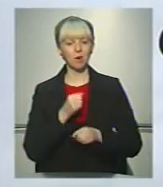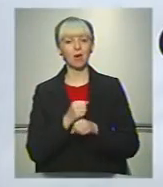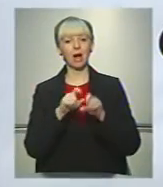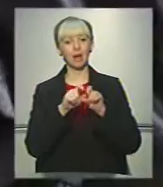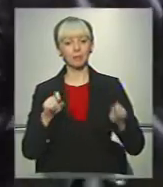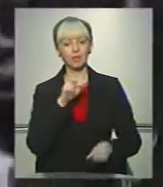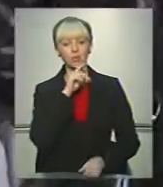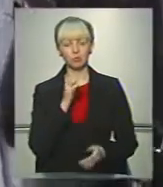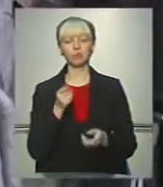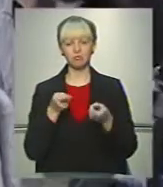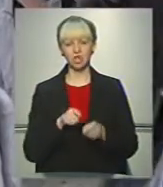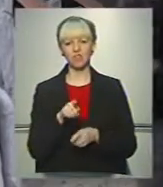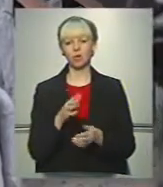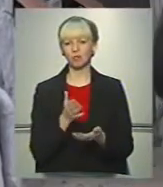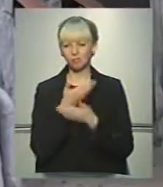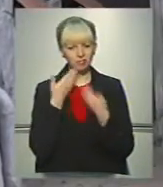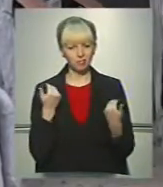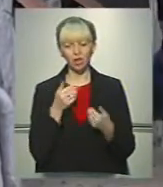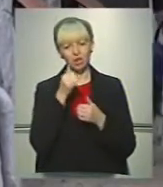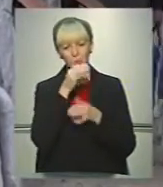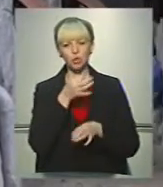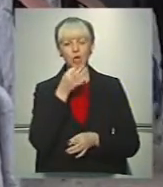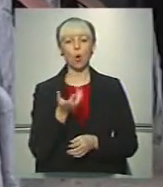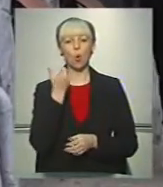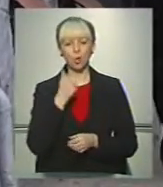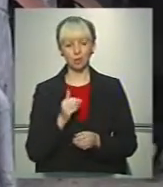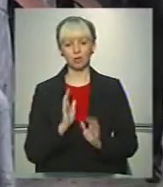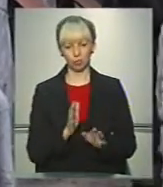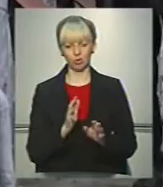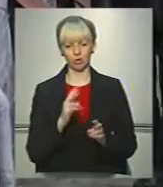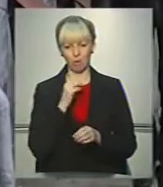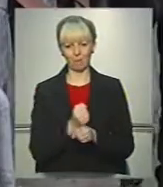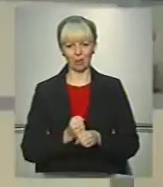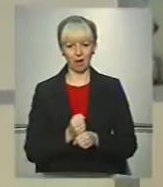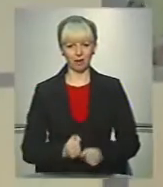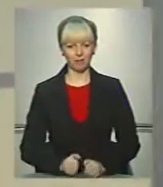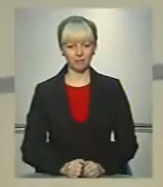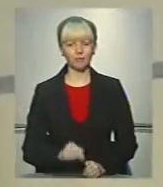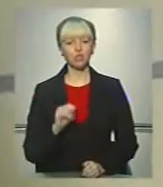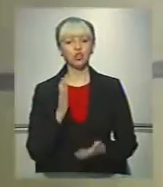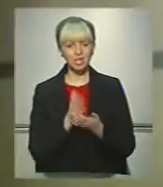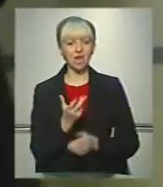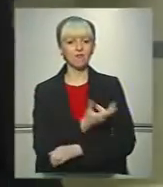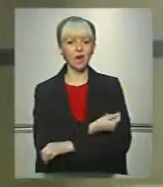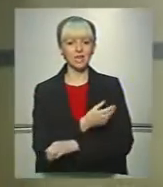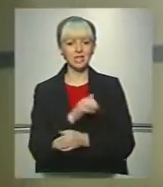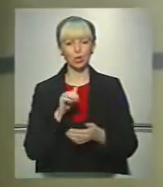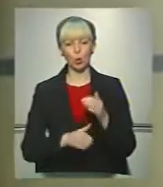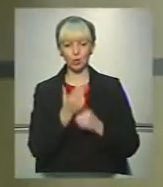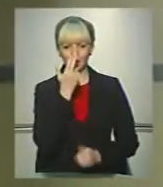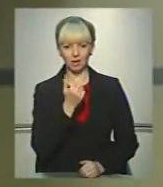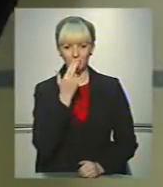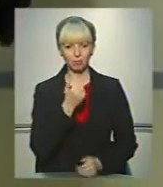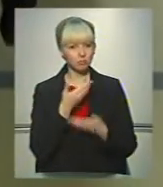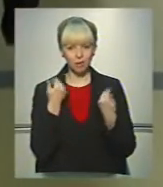аптеках Чернівців дійсно вона відсутня і не можуть сказати, коли надійде препарат. Чи є вакцина від грипу?